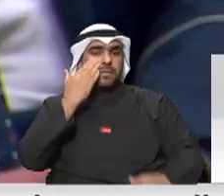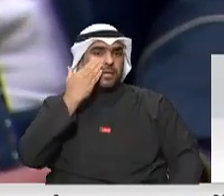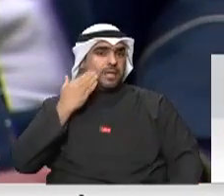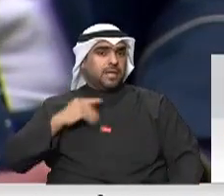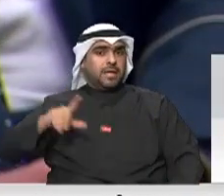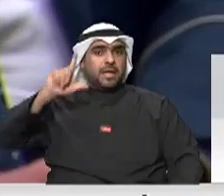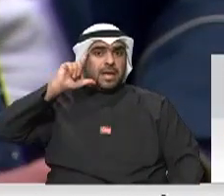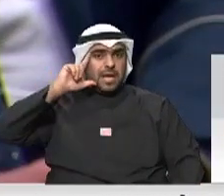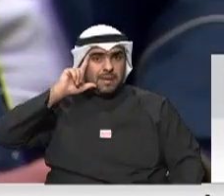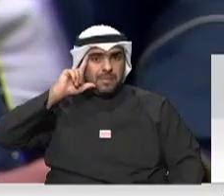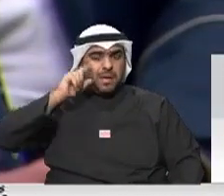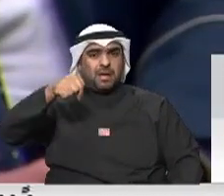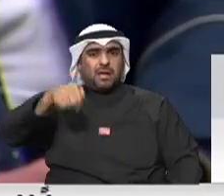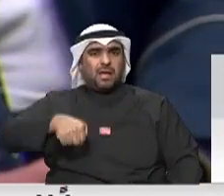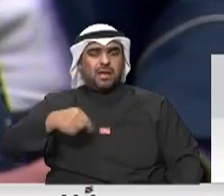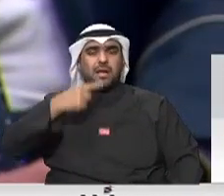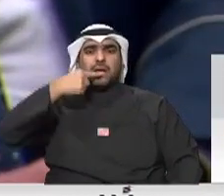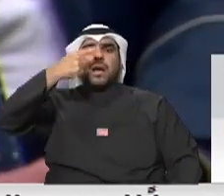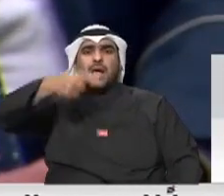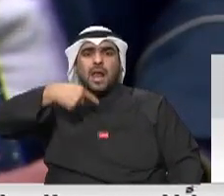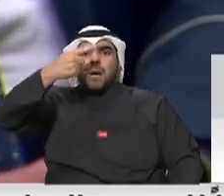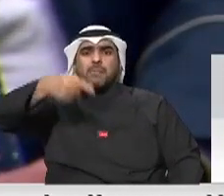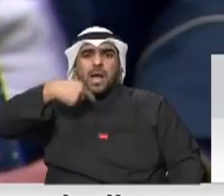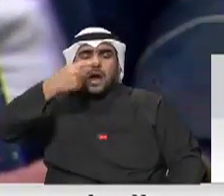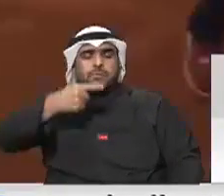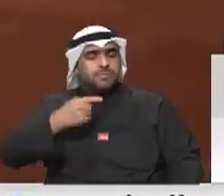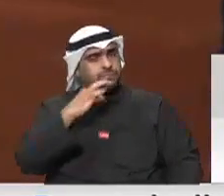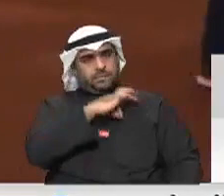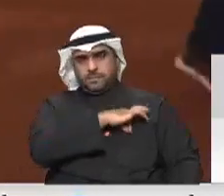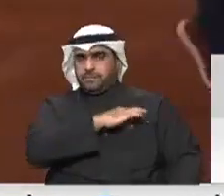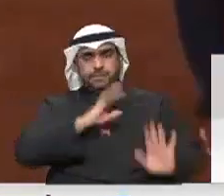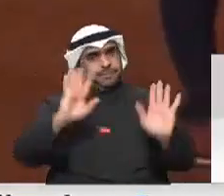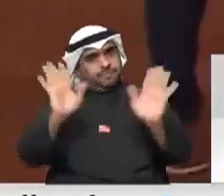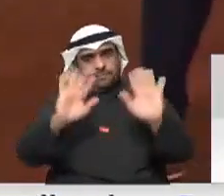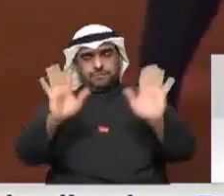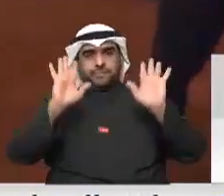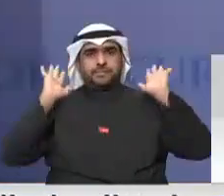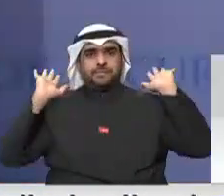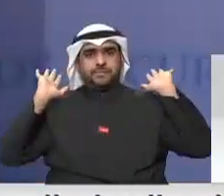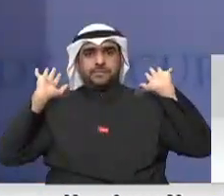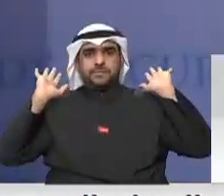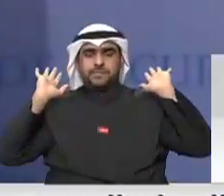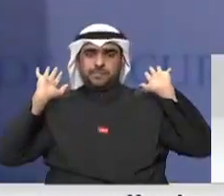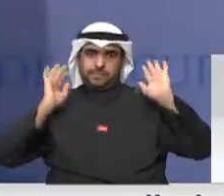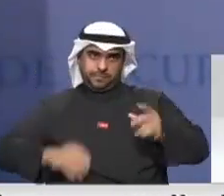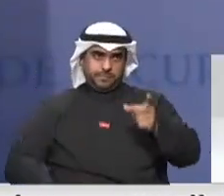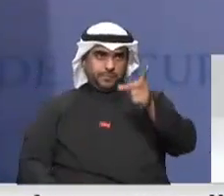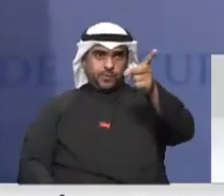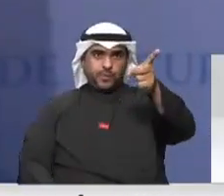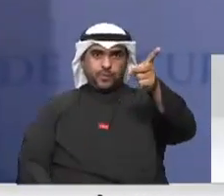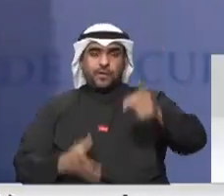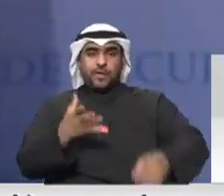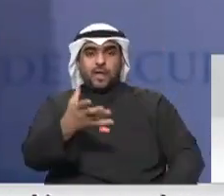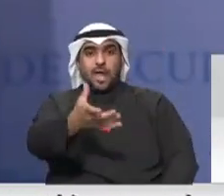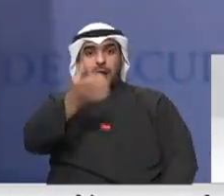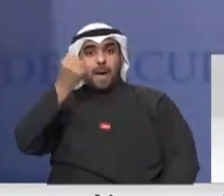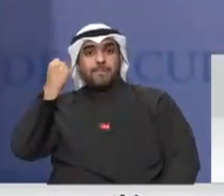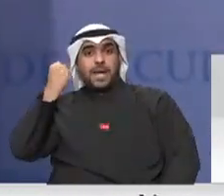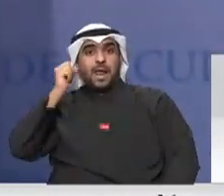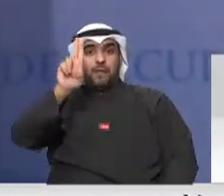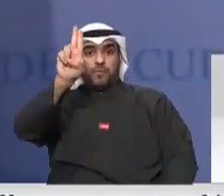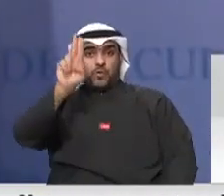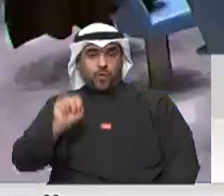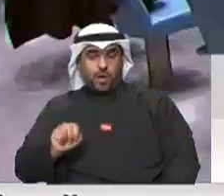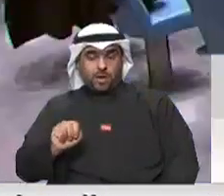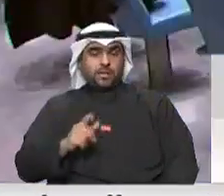طرق ومسارات ومراحل انتقاليه جديده وكان الامين العام للامم المتحده انطونيو قد اكد في